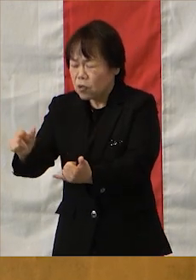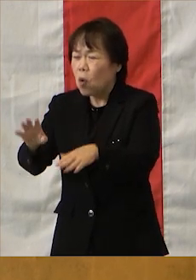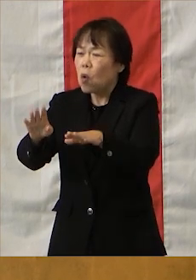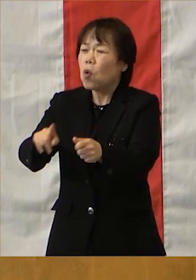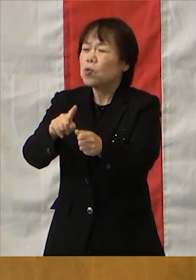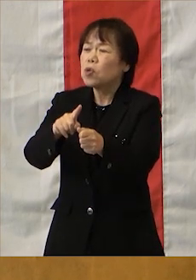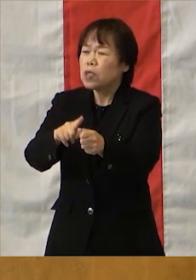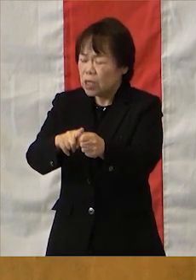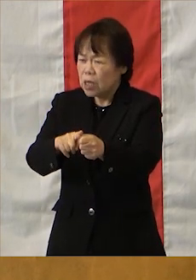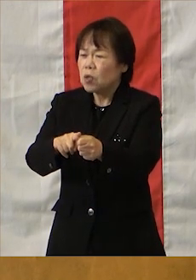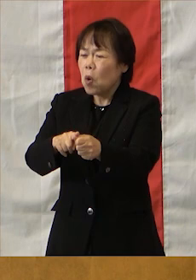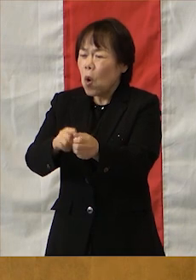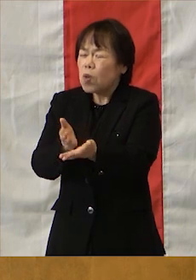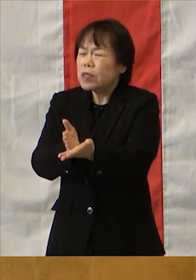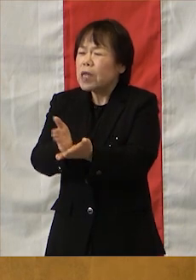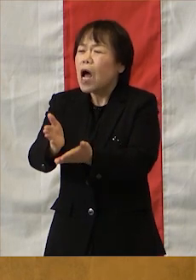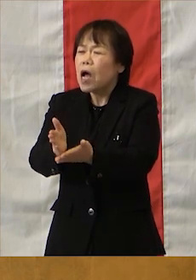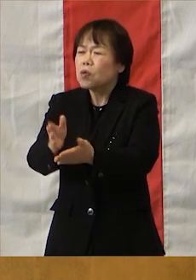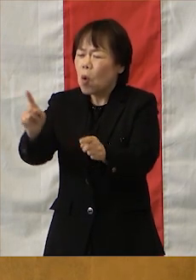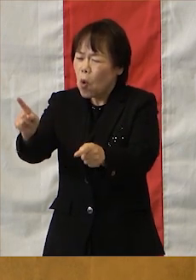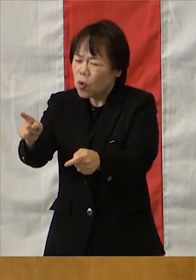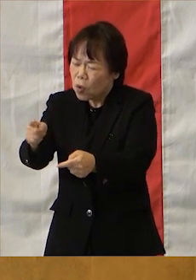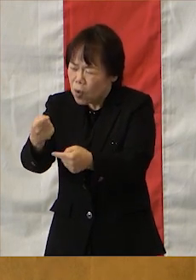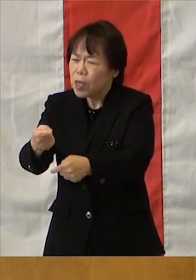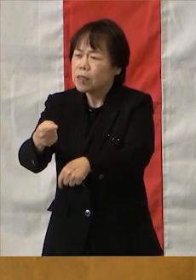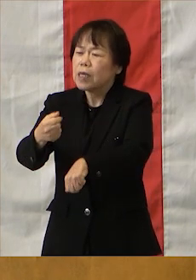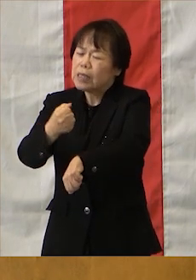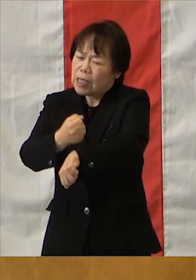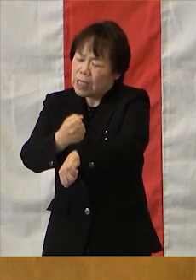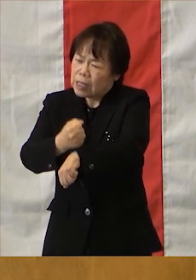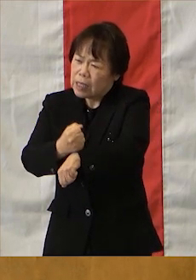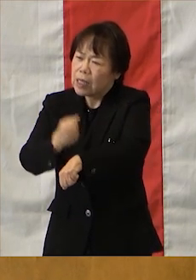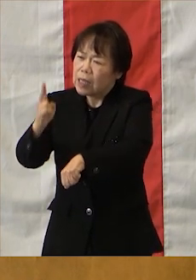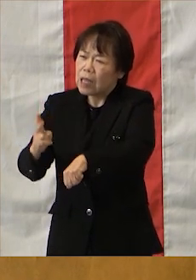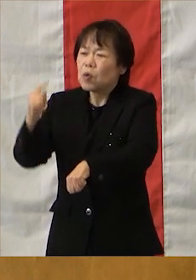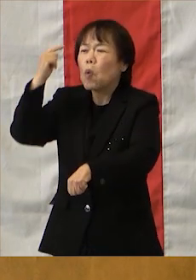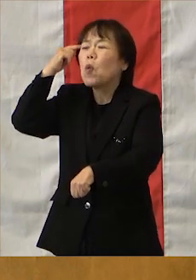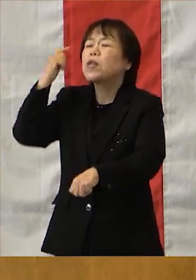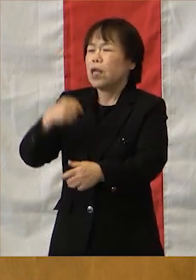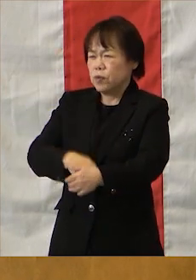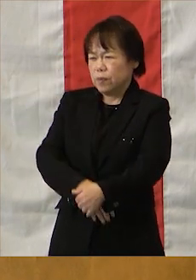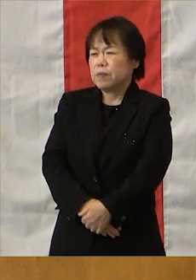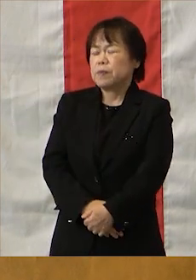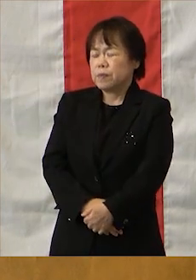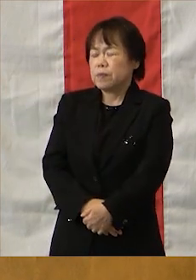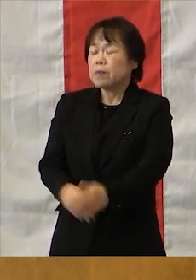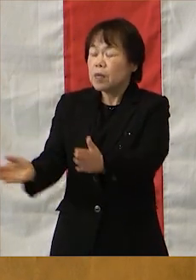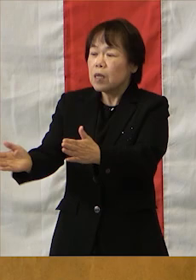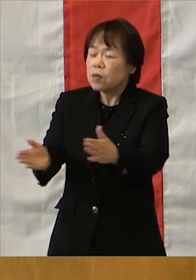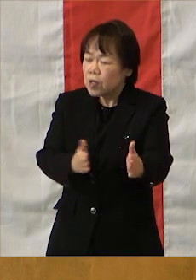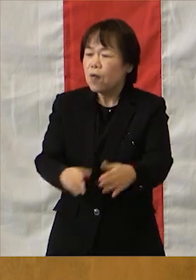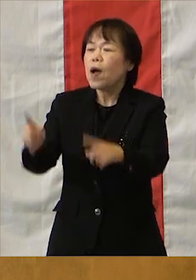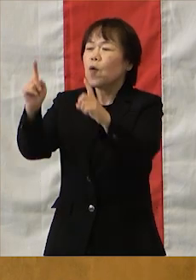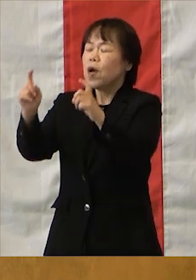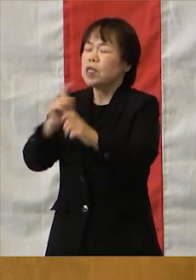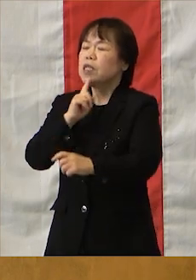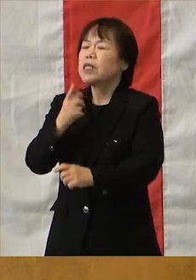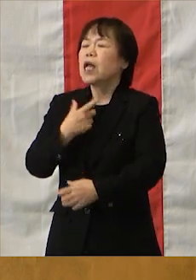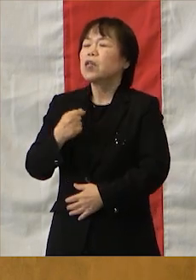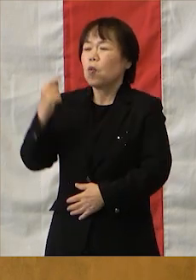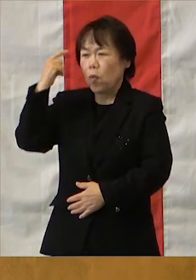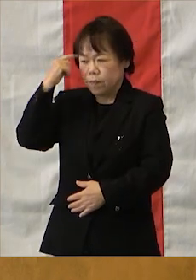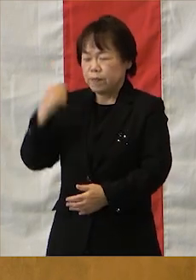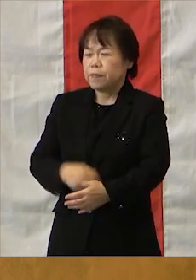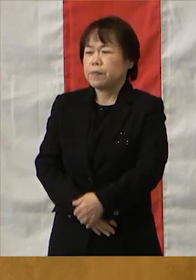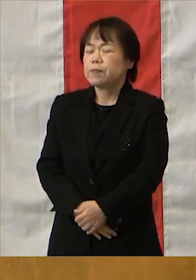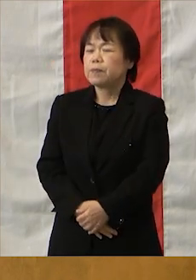今年の船ではなかなか厳しいものがあろうかという風に思っておりますえそれではご挨拶をさせていただきたいと